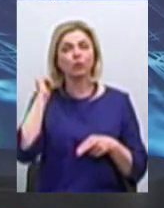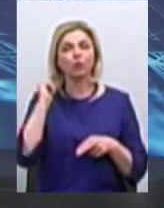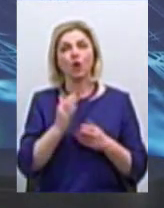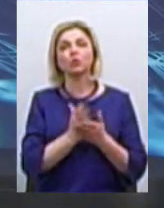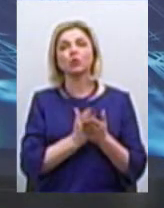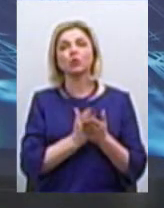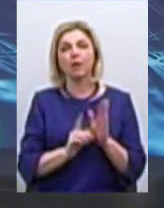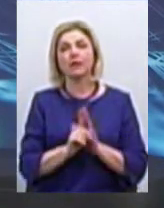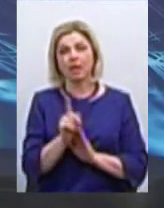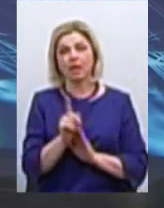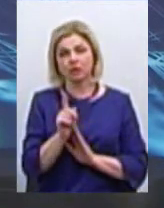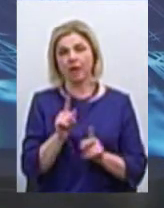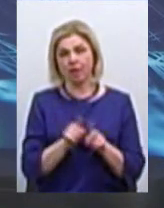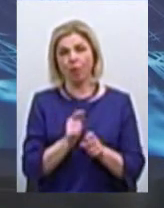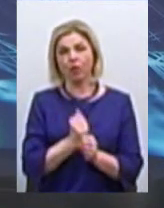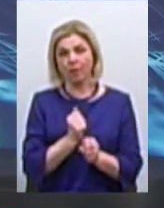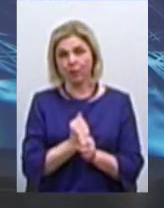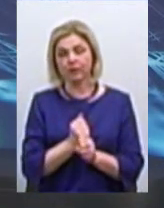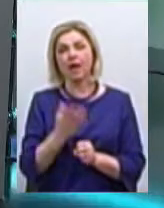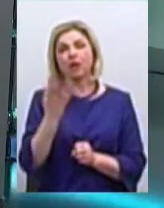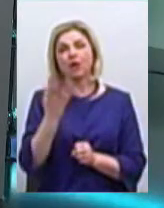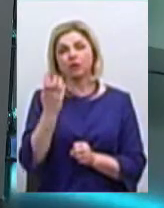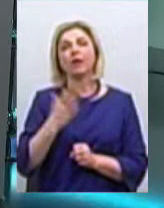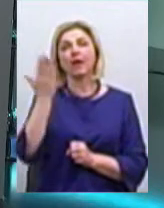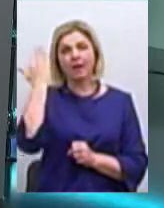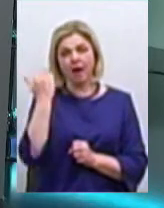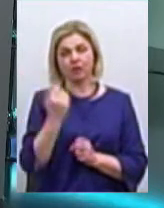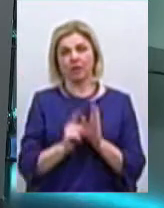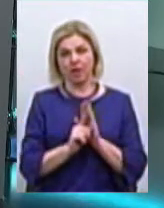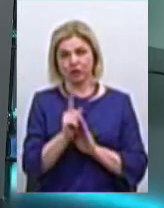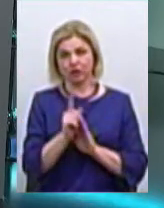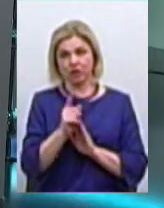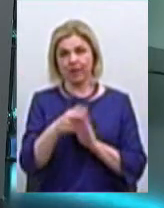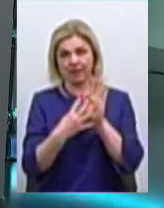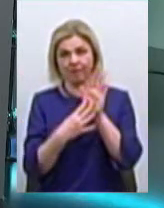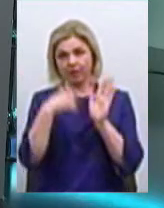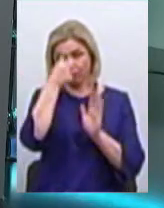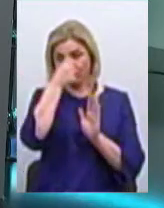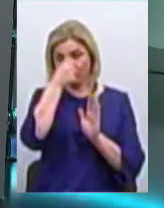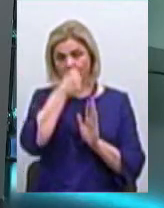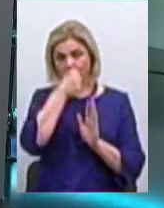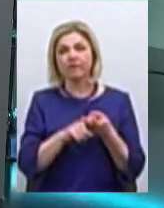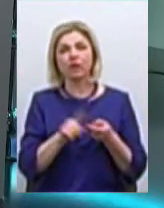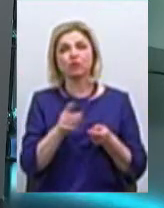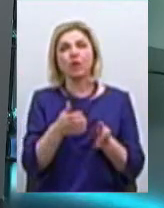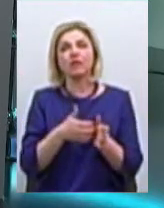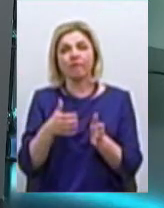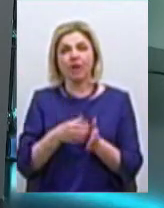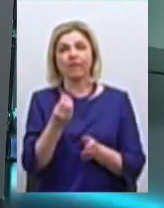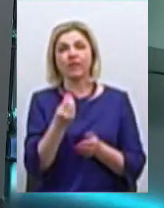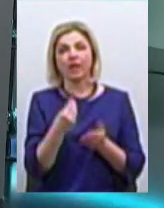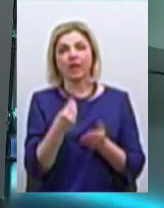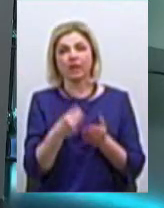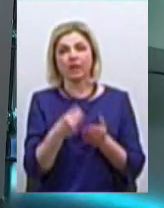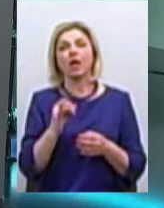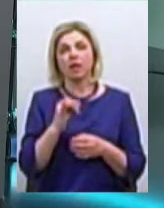розпочала таку роботу. Вірніше, вона була розпочата ще в 2009 році, але в зв'язку з відсутністю фінансування, якийсь час ця